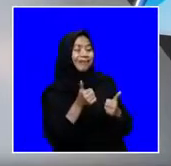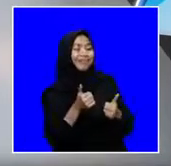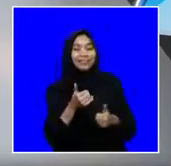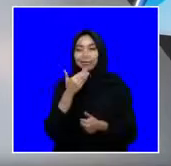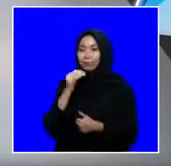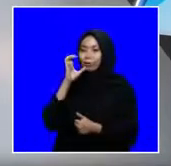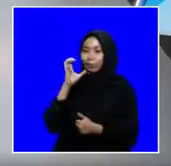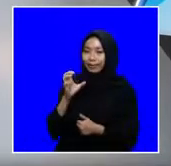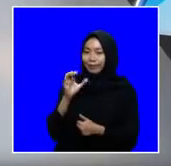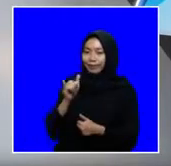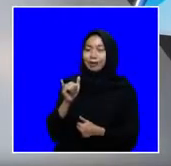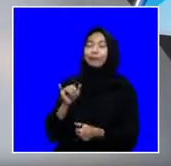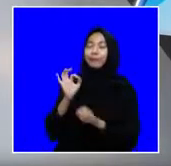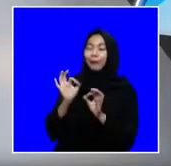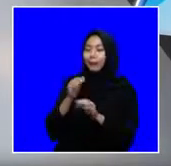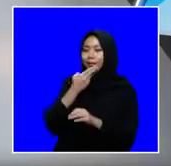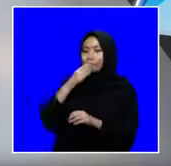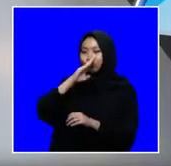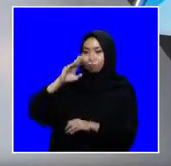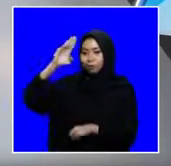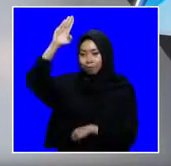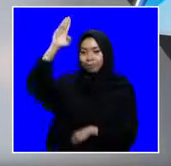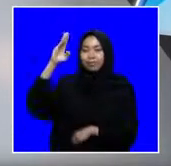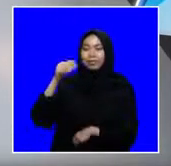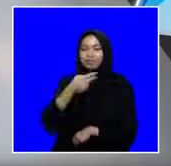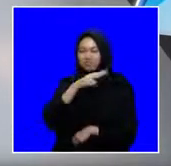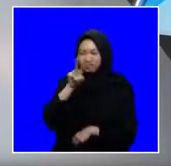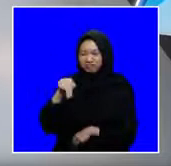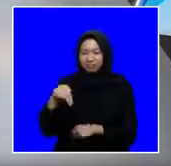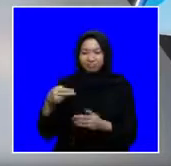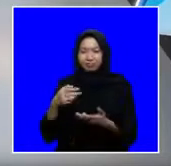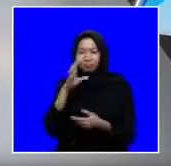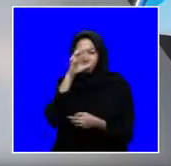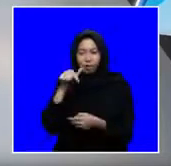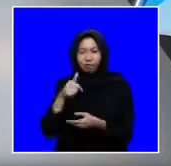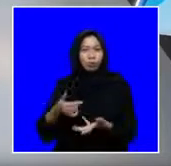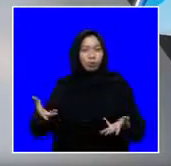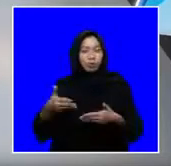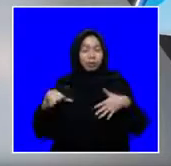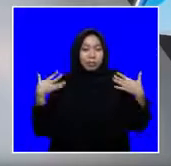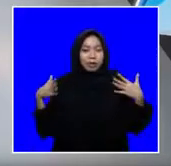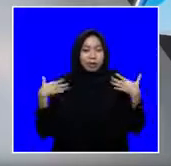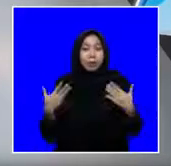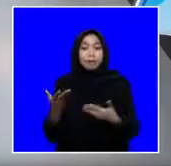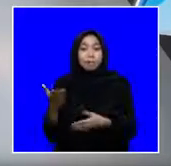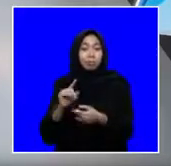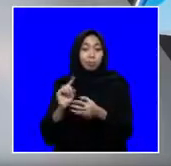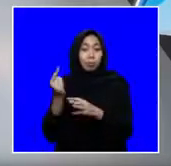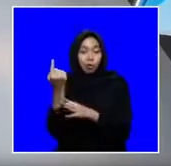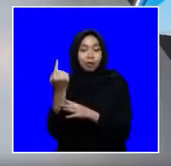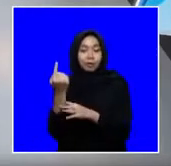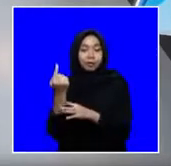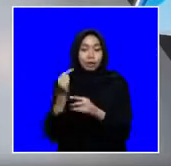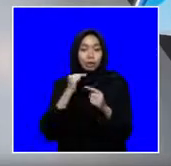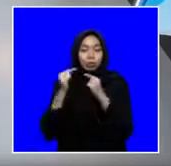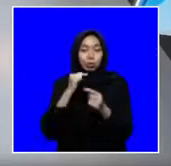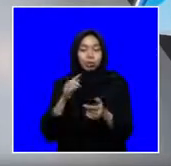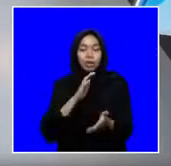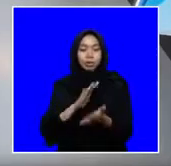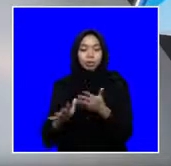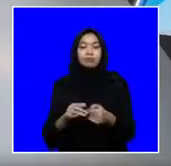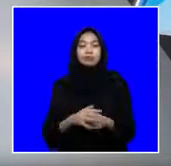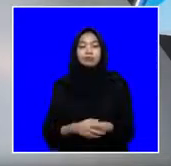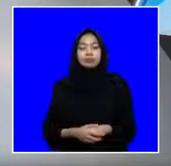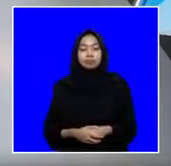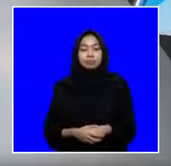sore. Baik, alhamdulillah. Sangat-sangat menyenangkan di sore hari ini. Langsung kita mulai, Bapak-bapak izin, kita akan memulai diskusi panel. Pertanyaan